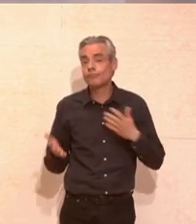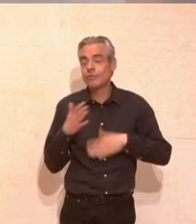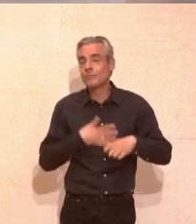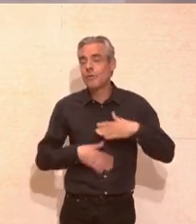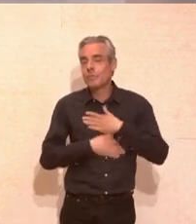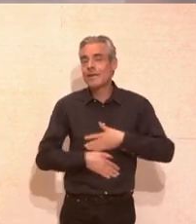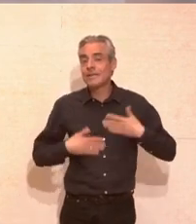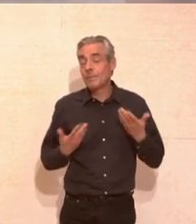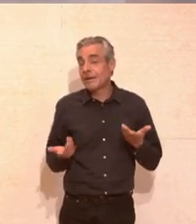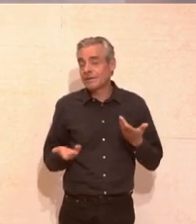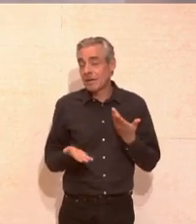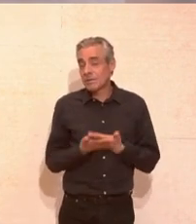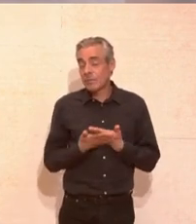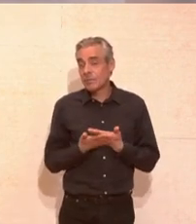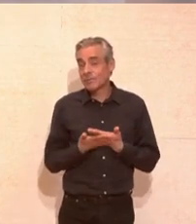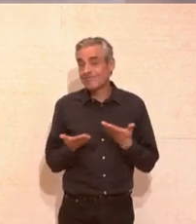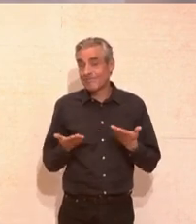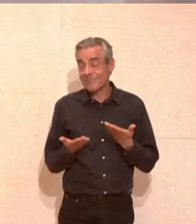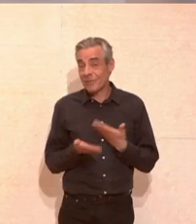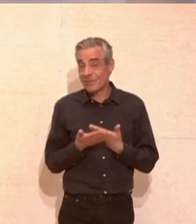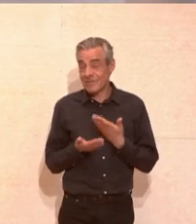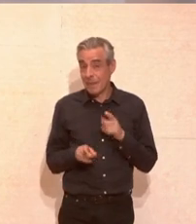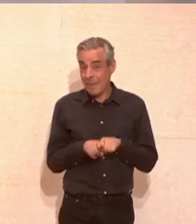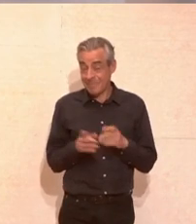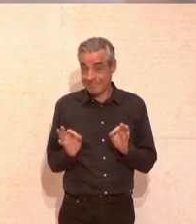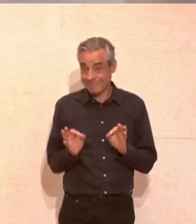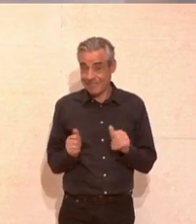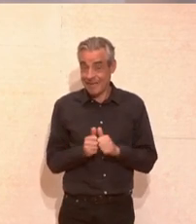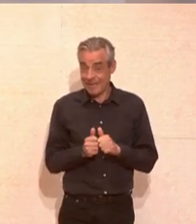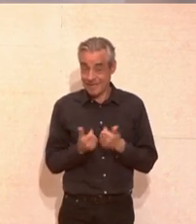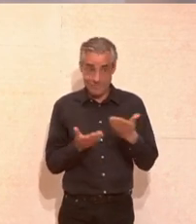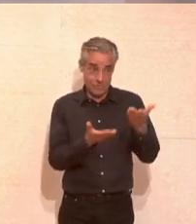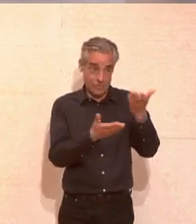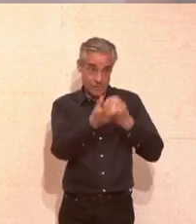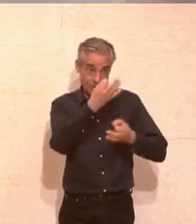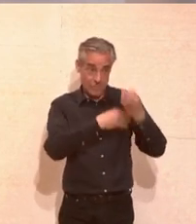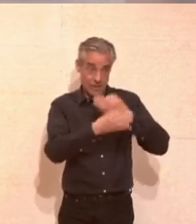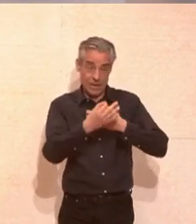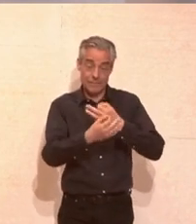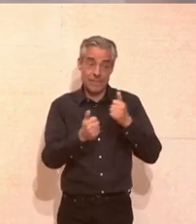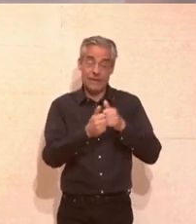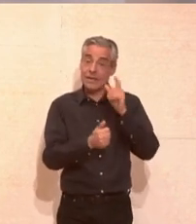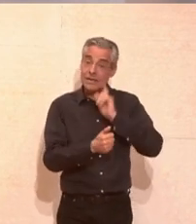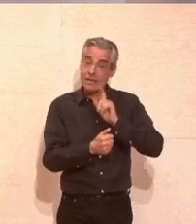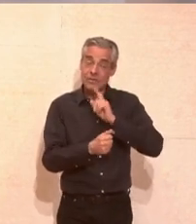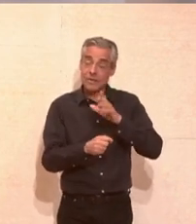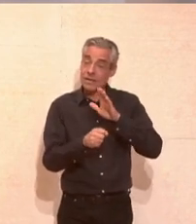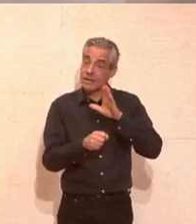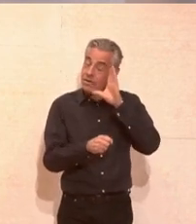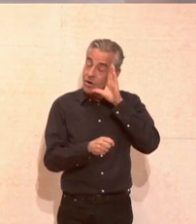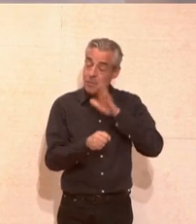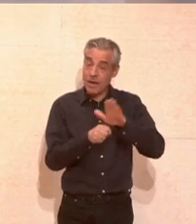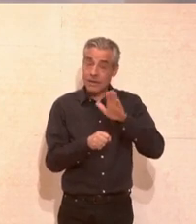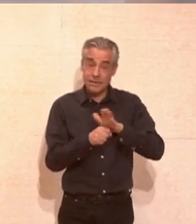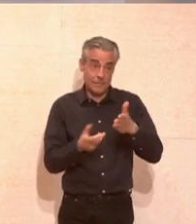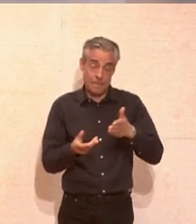plaisir. Ben c'est exactement, on fait exactement la même chose dans ce que vous racontez là vis-à-vis de cette petite fille